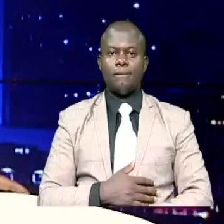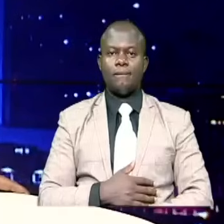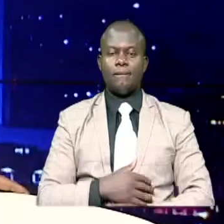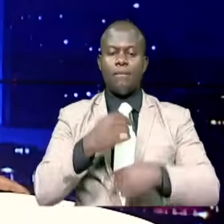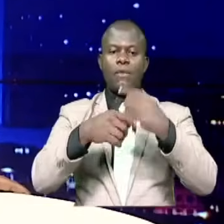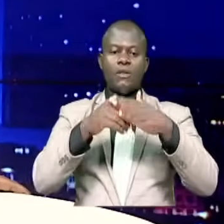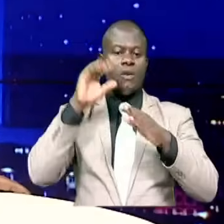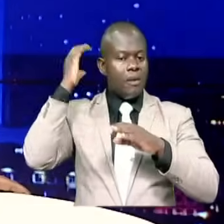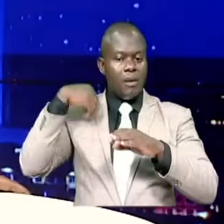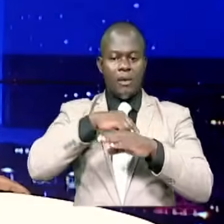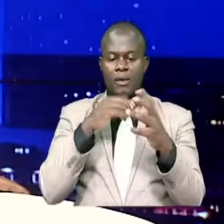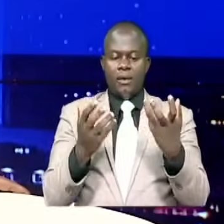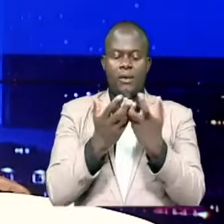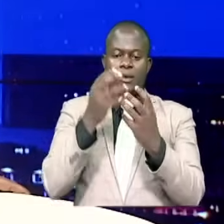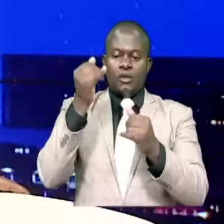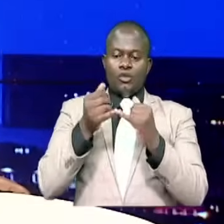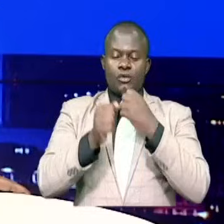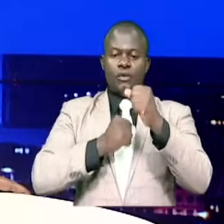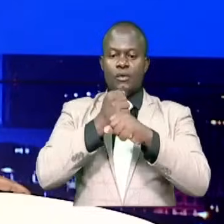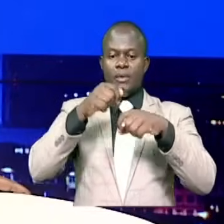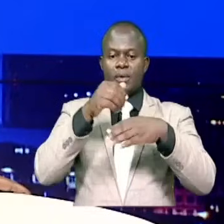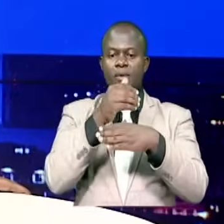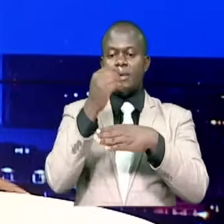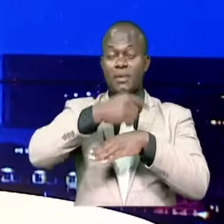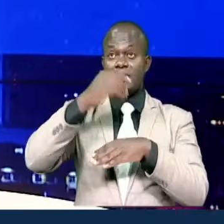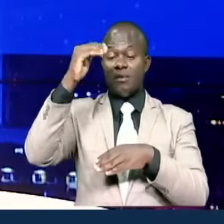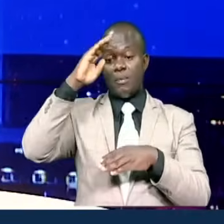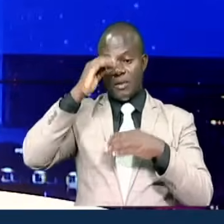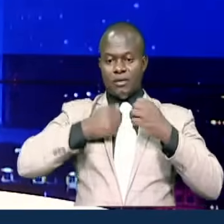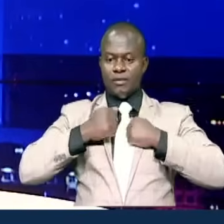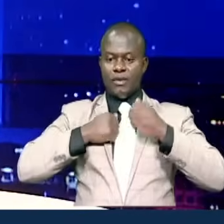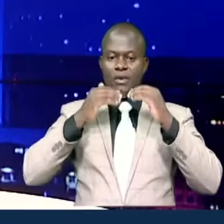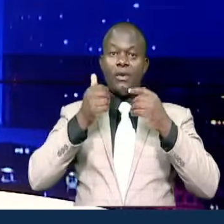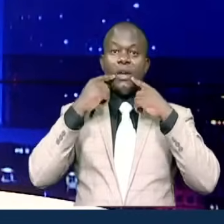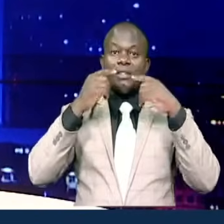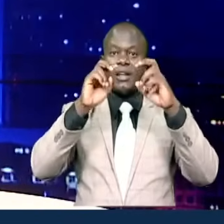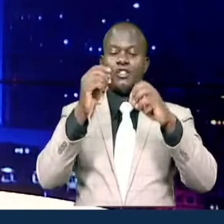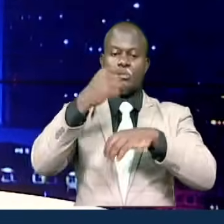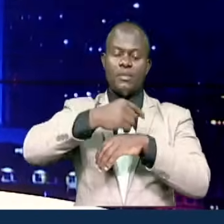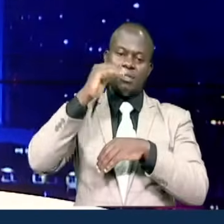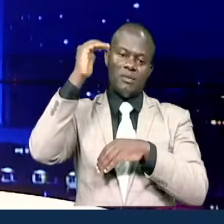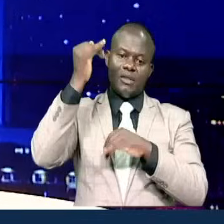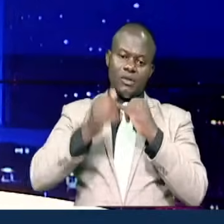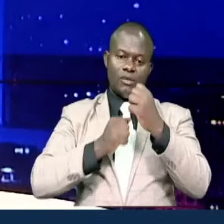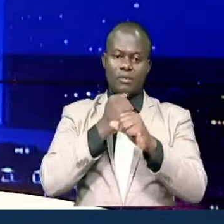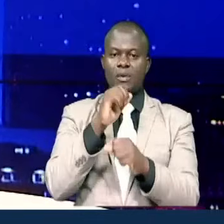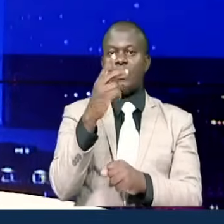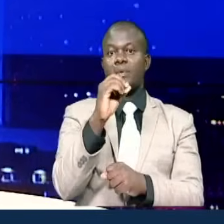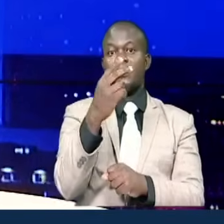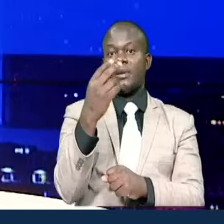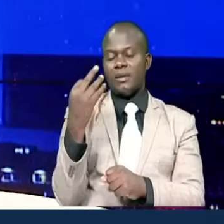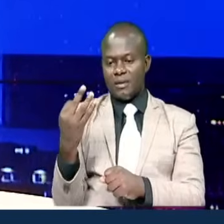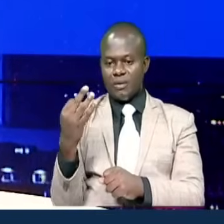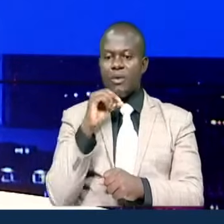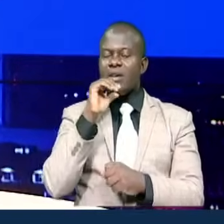kivuga ku makuru ajyanye no gusoza uyu mwaka n'iminsi mikuru polisi y'u Rwanda yo iratangaza ko mu minsi mikuru isoza umwaka wa 2023